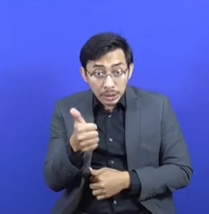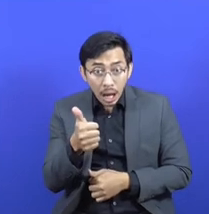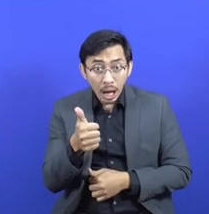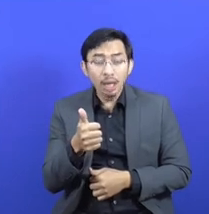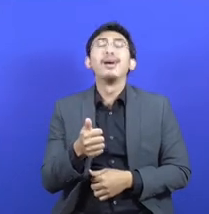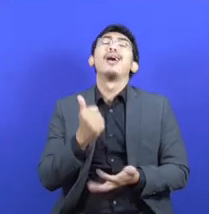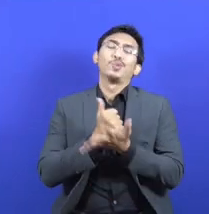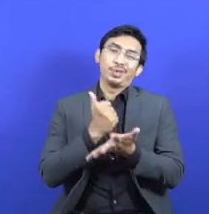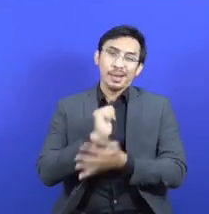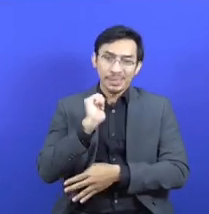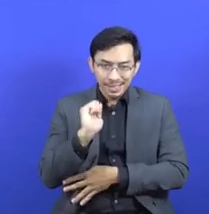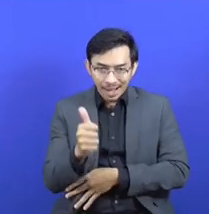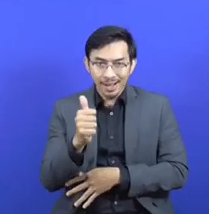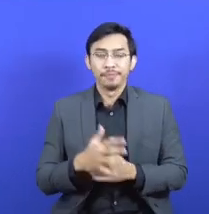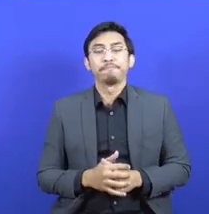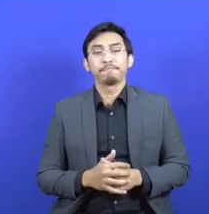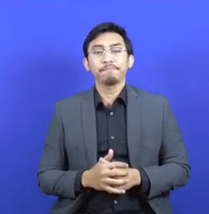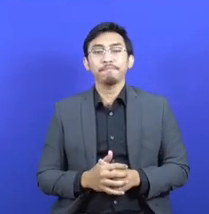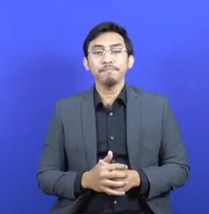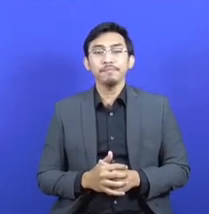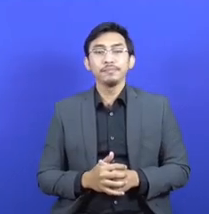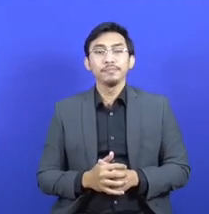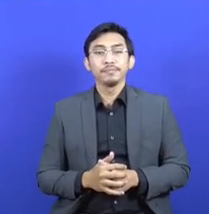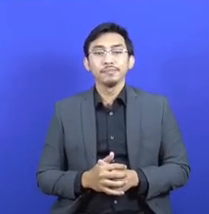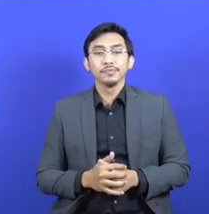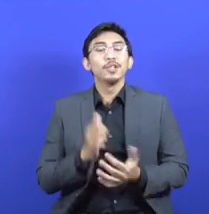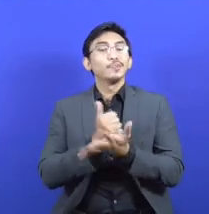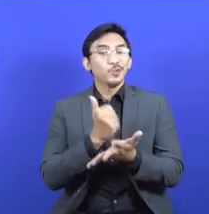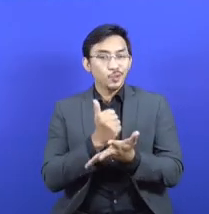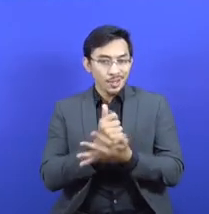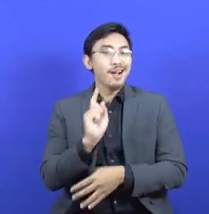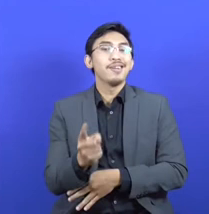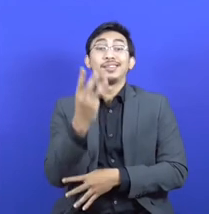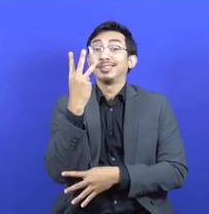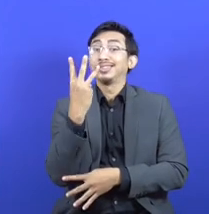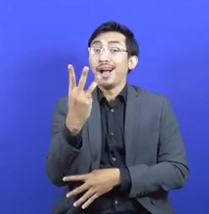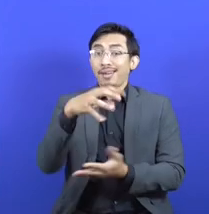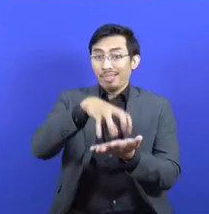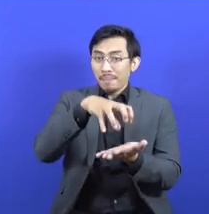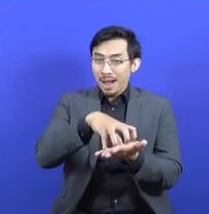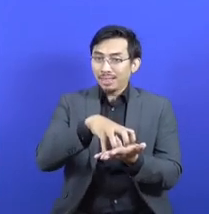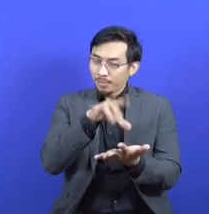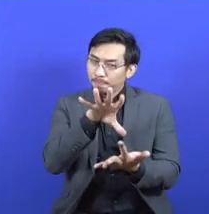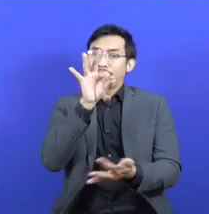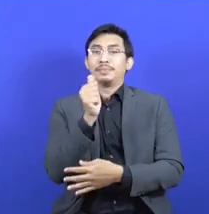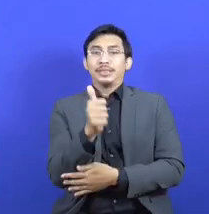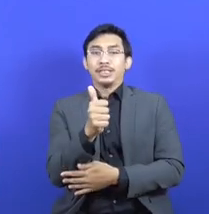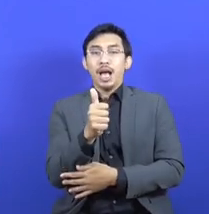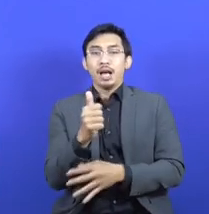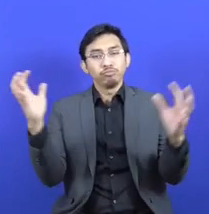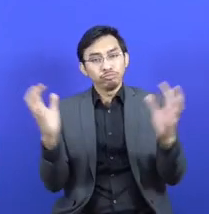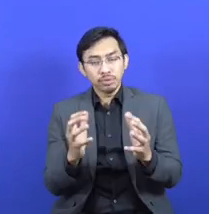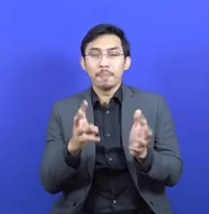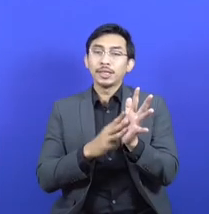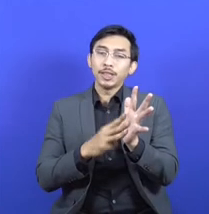ya? Harusnya sih bisa. Sebenarnya ada 3 tempat yang bisa kamu pilih untuk menyelesaikan permasalahan seperti